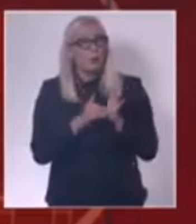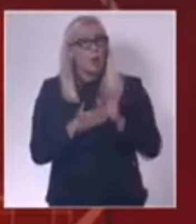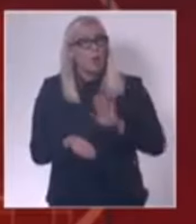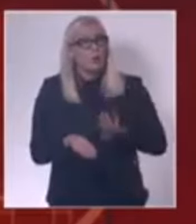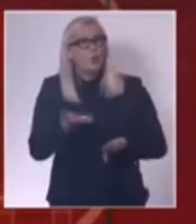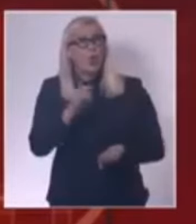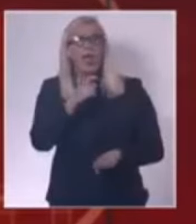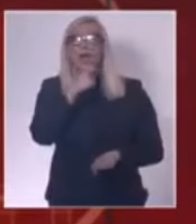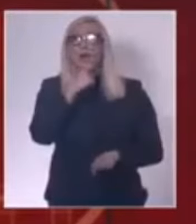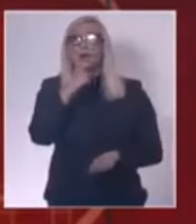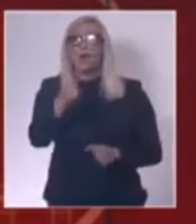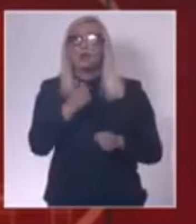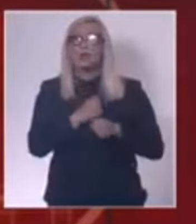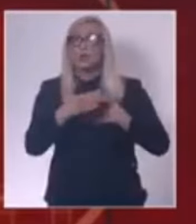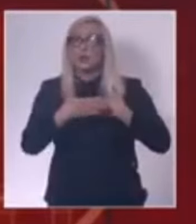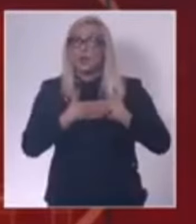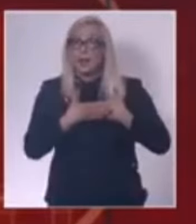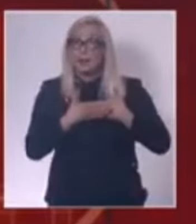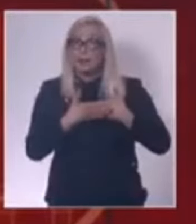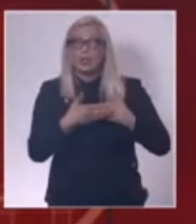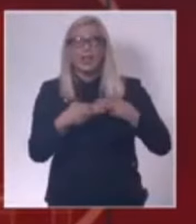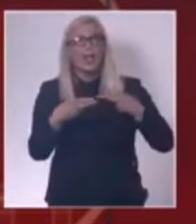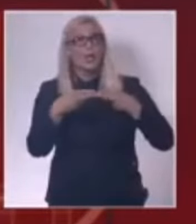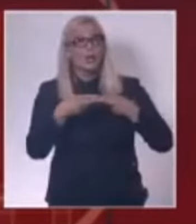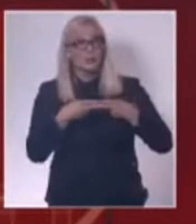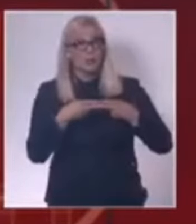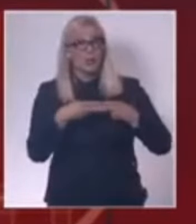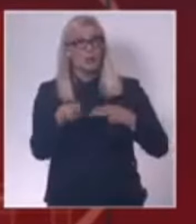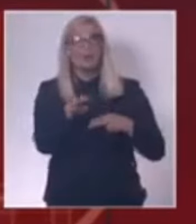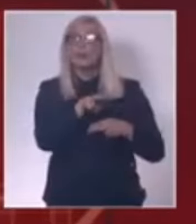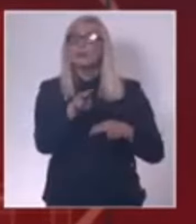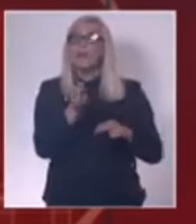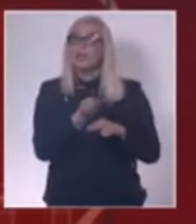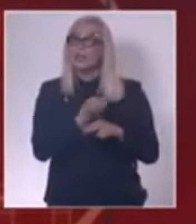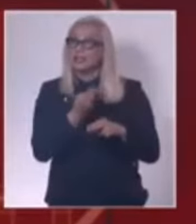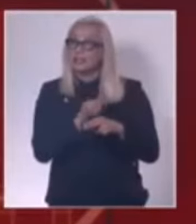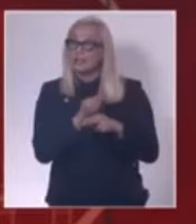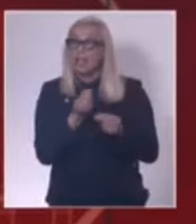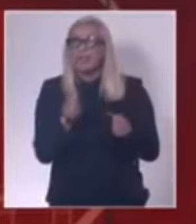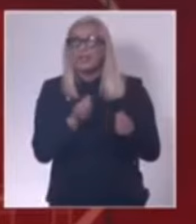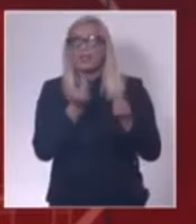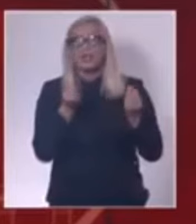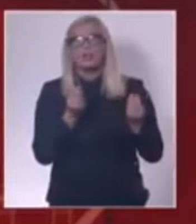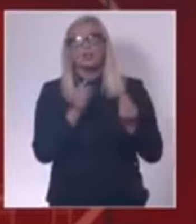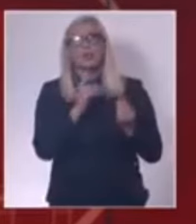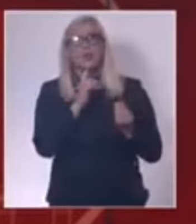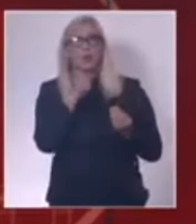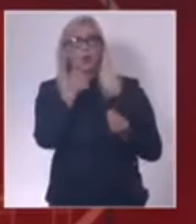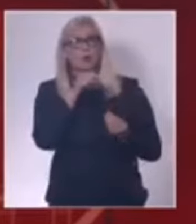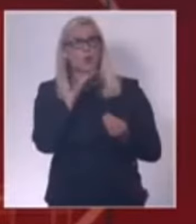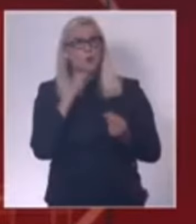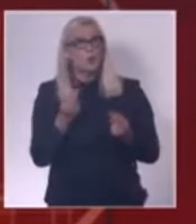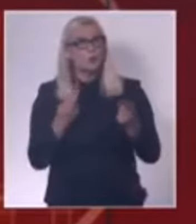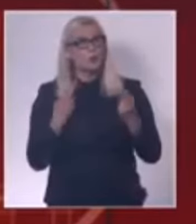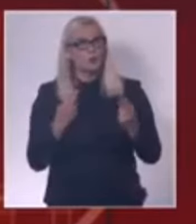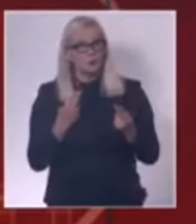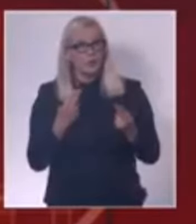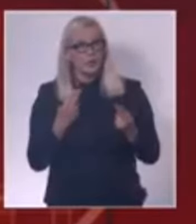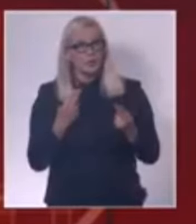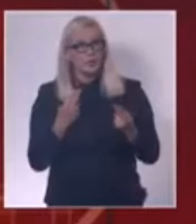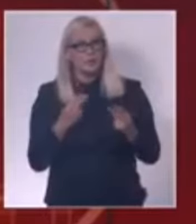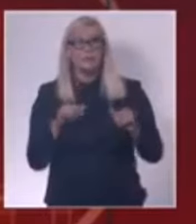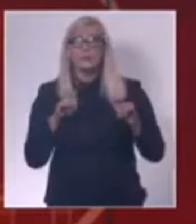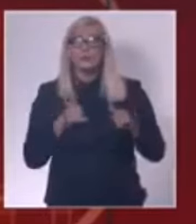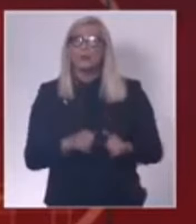marr informatën në kohë do të kem kënaqësi ta pres si Nikoqir në aeroportin e Shkupit dhe bashk ta shoqëroj në kohën që do ta kaloj në